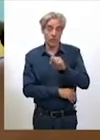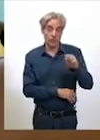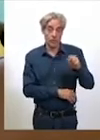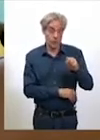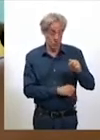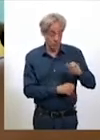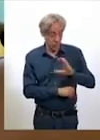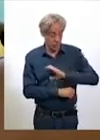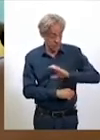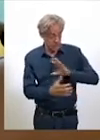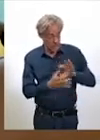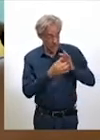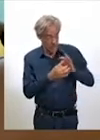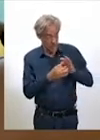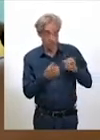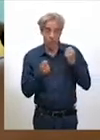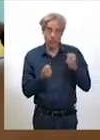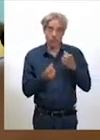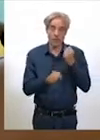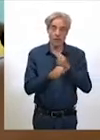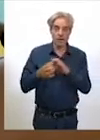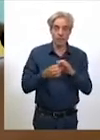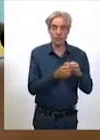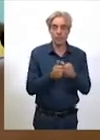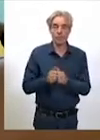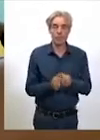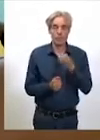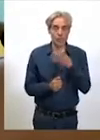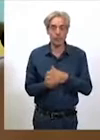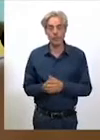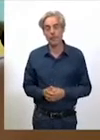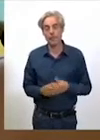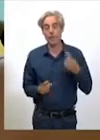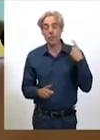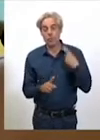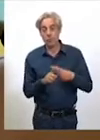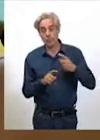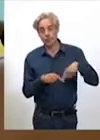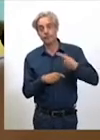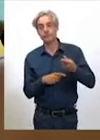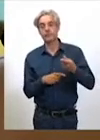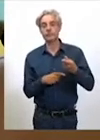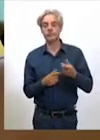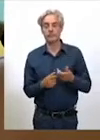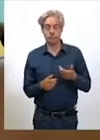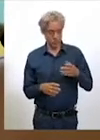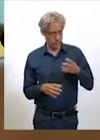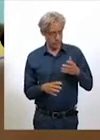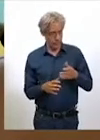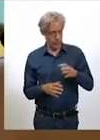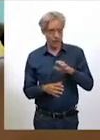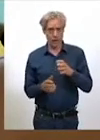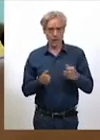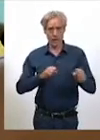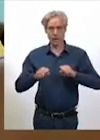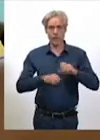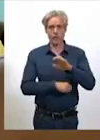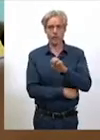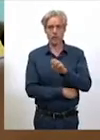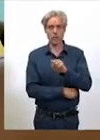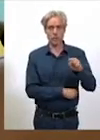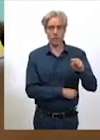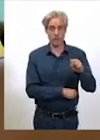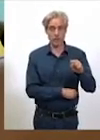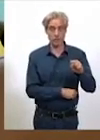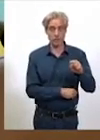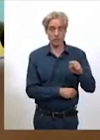à coopérer, ce qui est aussi une vision un peu différente de l'économie. Et puis, quand ce n'est pas que des acteurs de l'ESS, parce que c'est aussi parfois et souvent le